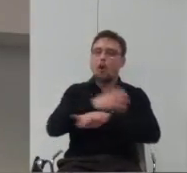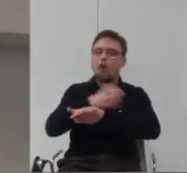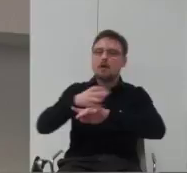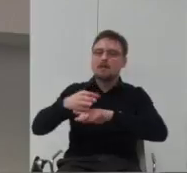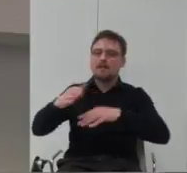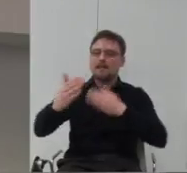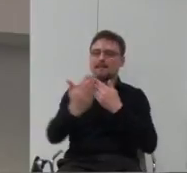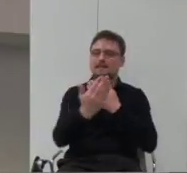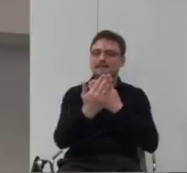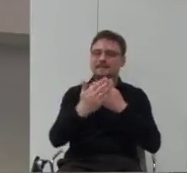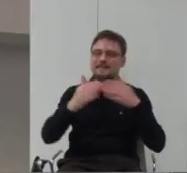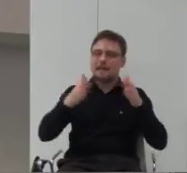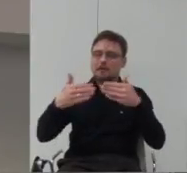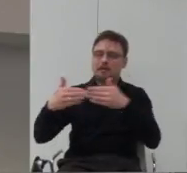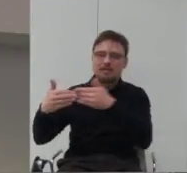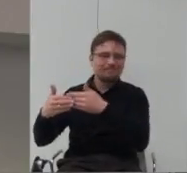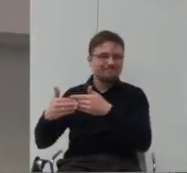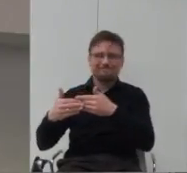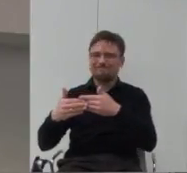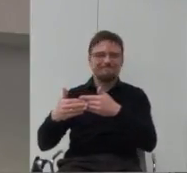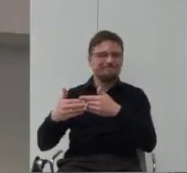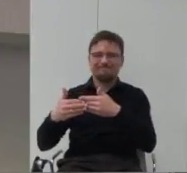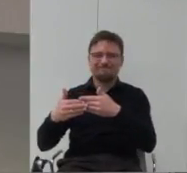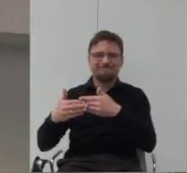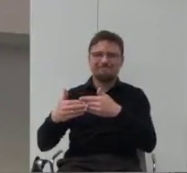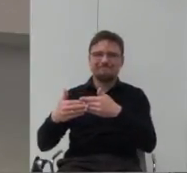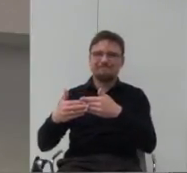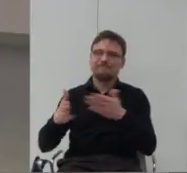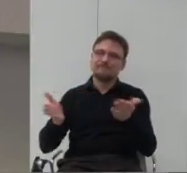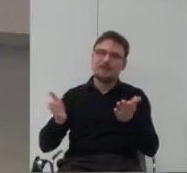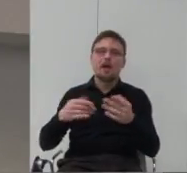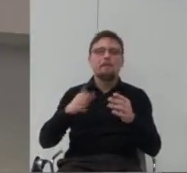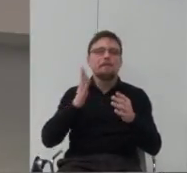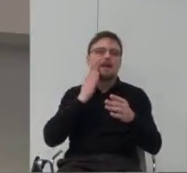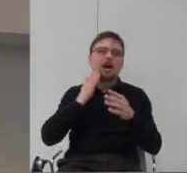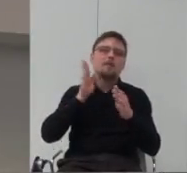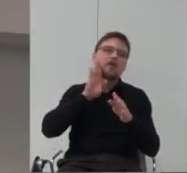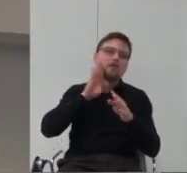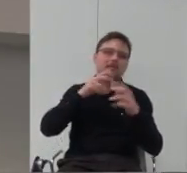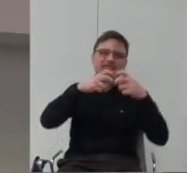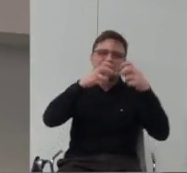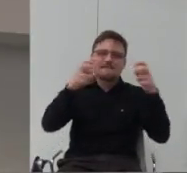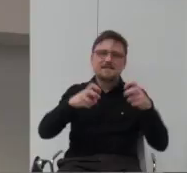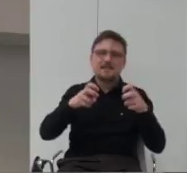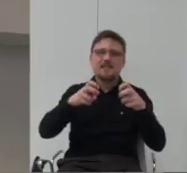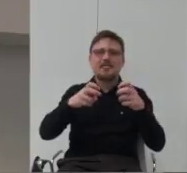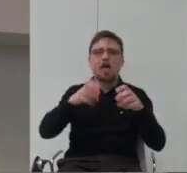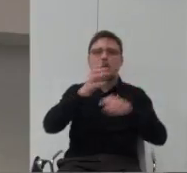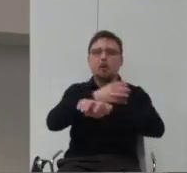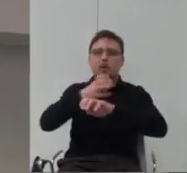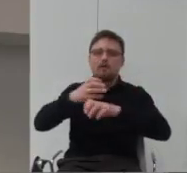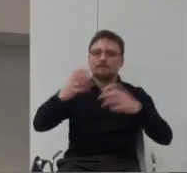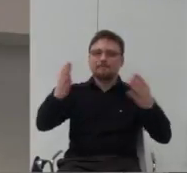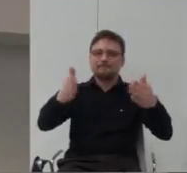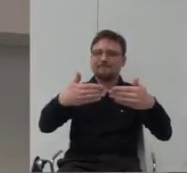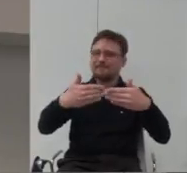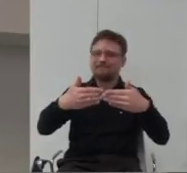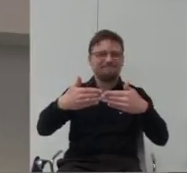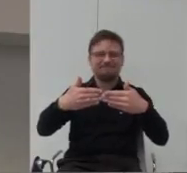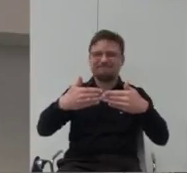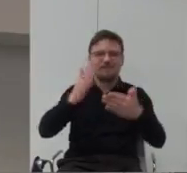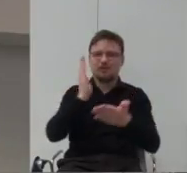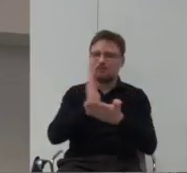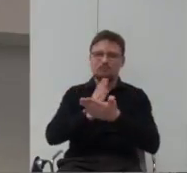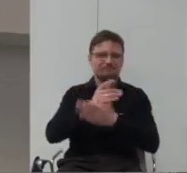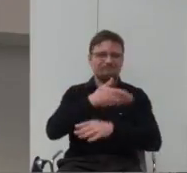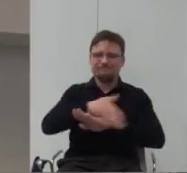rodzaju blokowiska, czy mieszkania w zamkniętym osiedlu takich domów dworkowych, czy